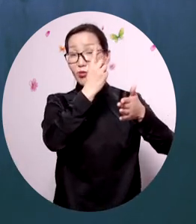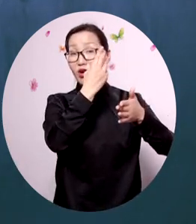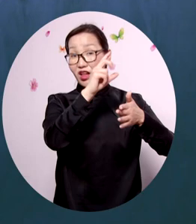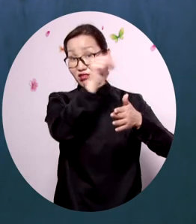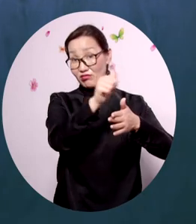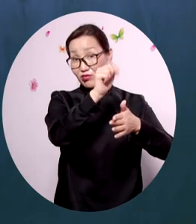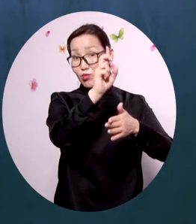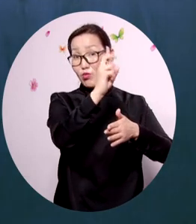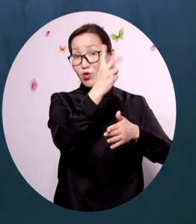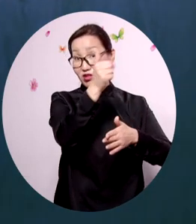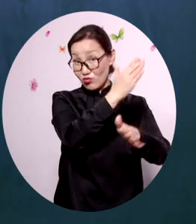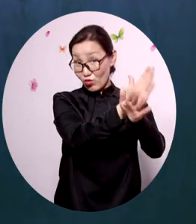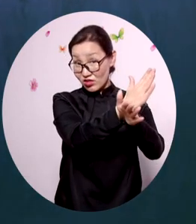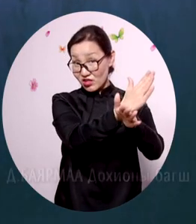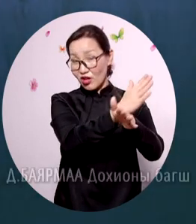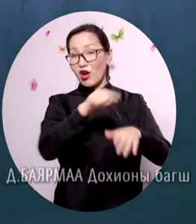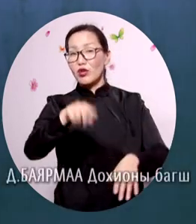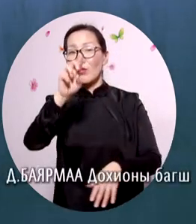бутархан цэгийг тавьдаг.